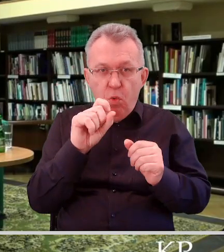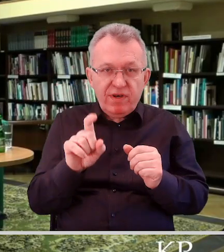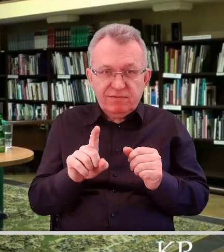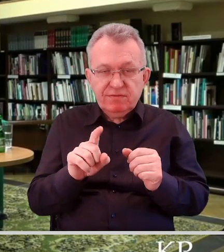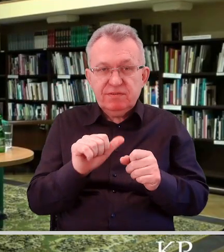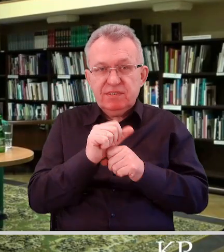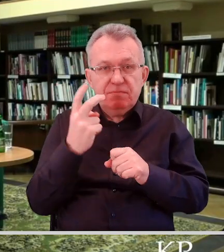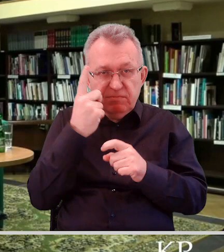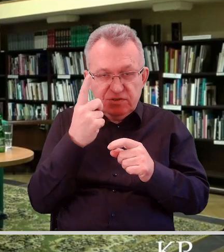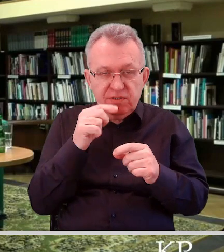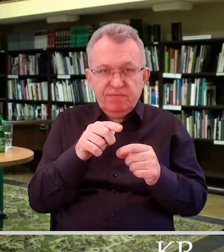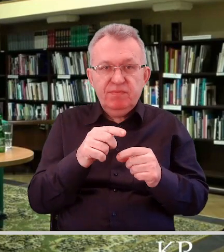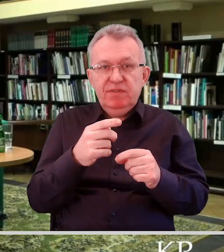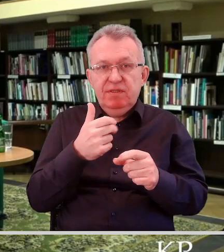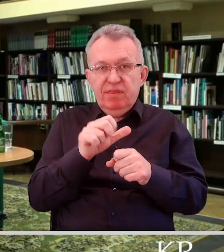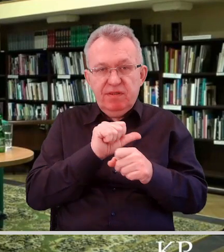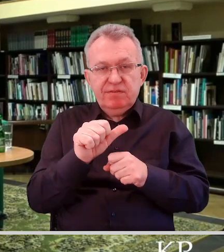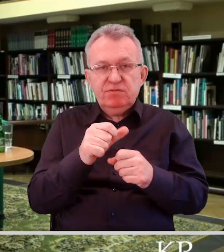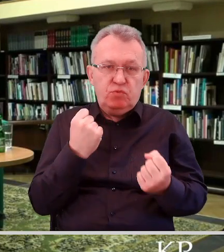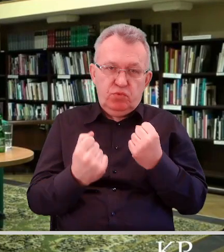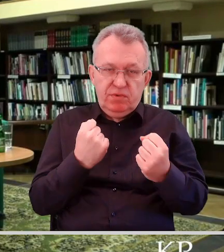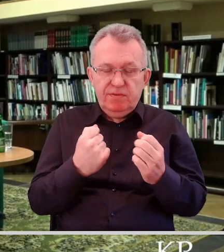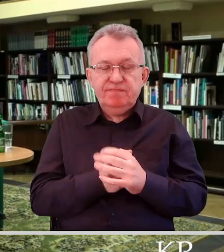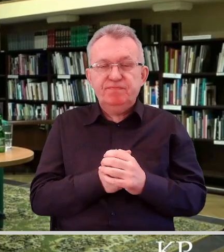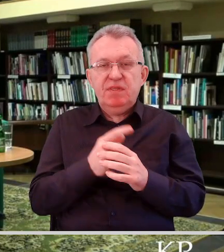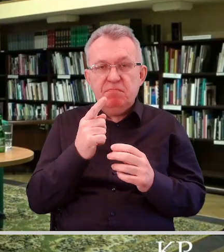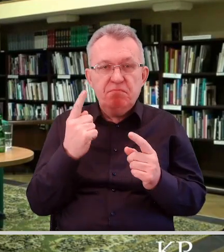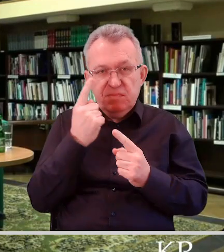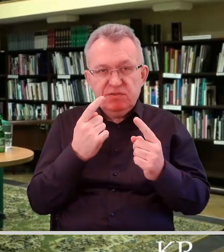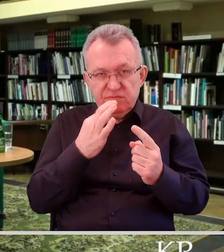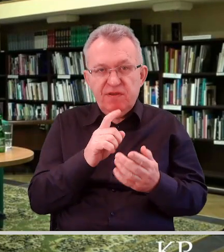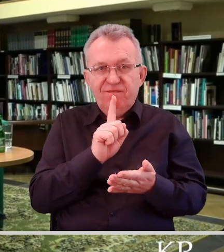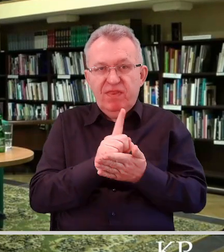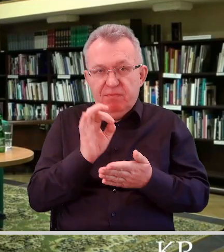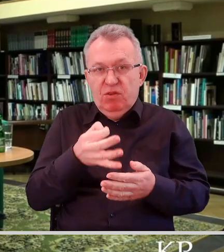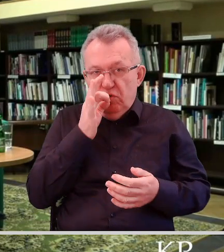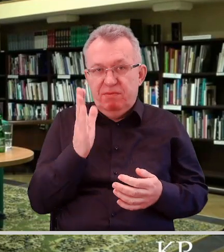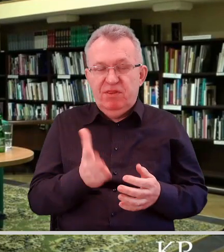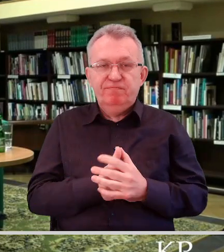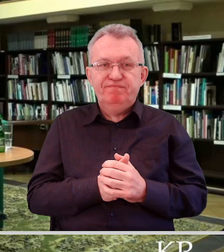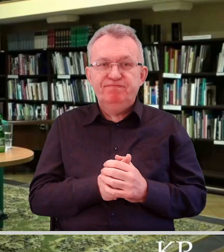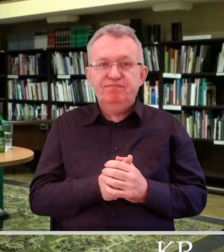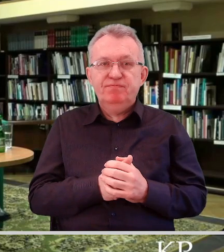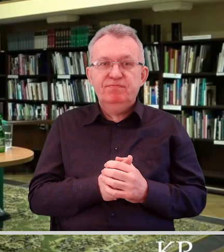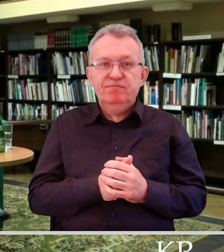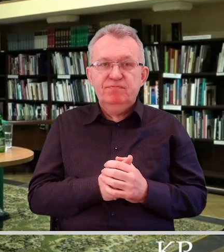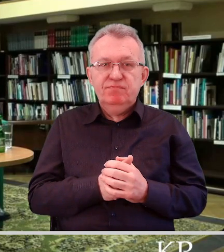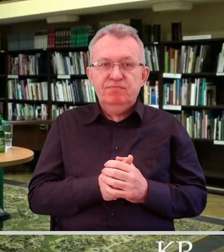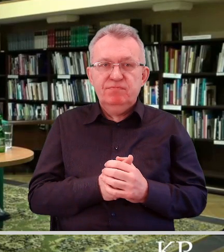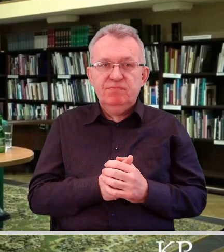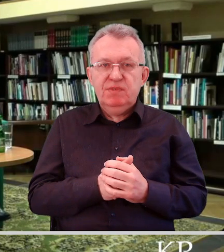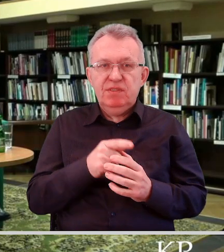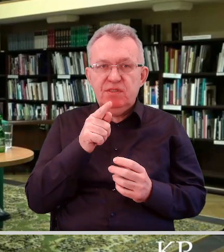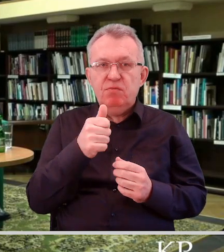od razu myślę obrazami, więc nie jest to dla mnie jakieś takie trudne i mam nadzieję, że efekty będą dobre. Tak,